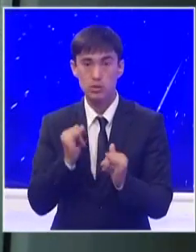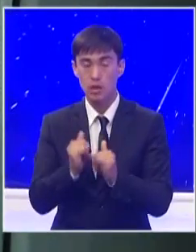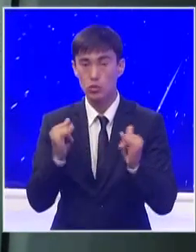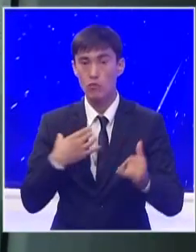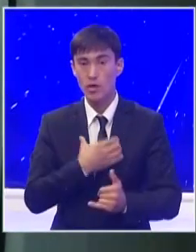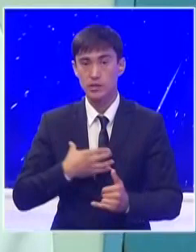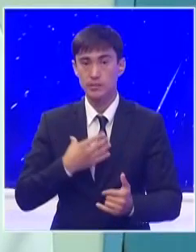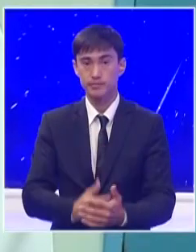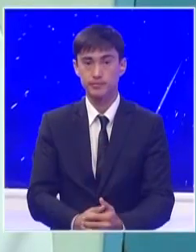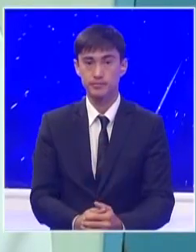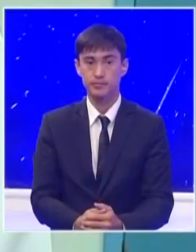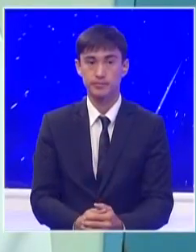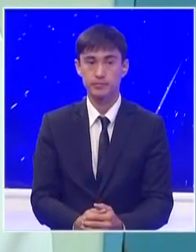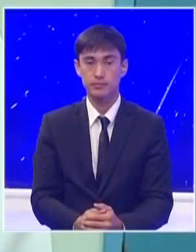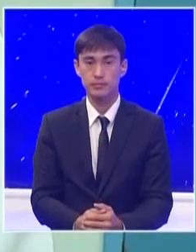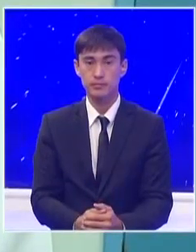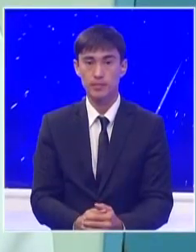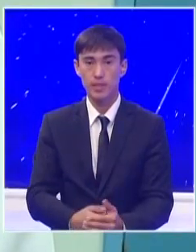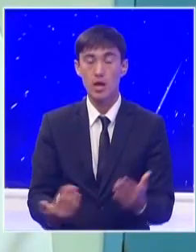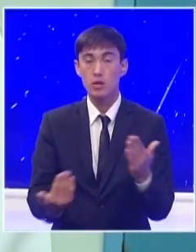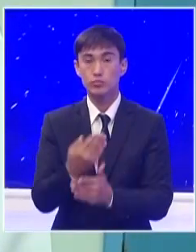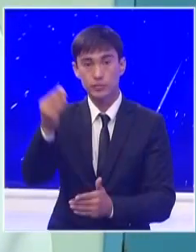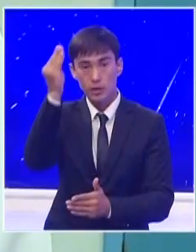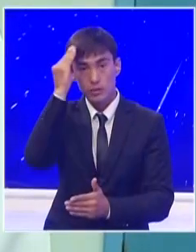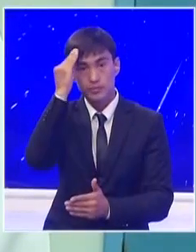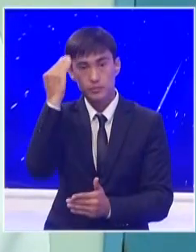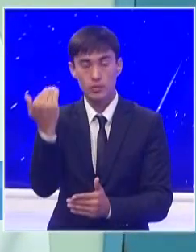маңызды. Әдістің жаңа түрі